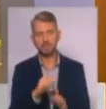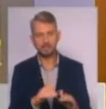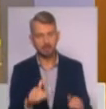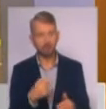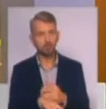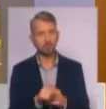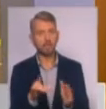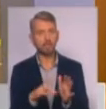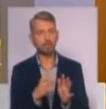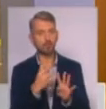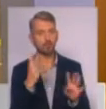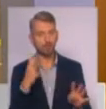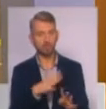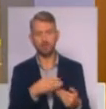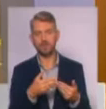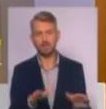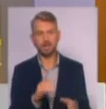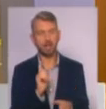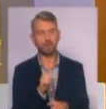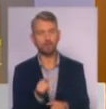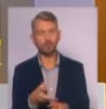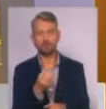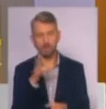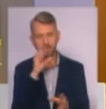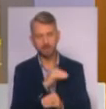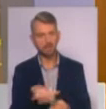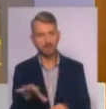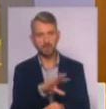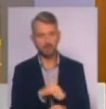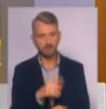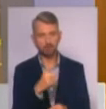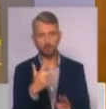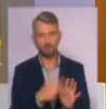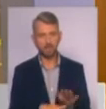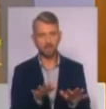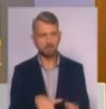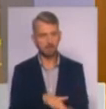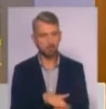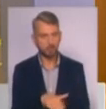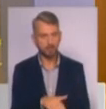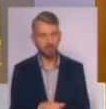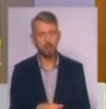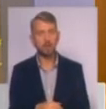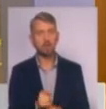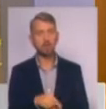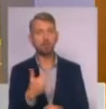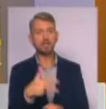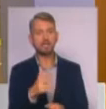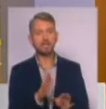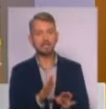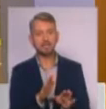що електронна черга була відкрита, але вони ще не встигли всі 180 місць заповнити. Тобто 30 дітей,